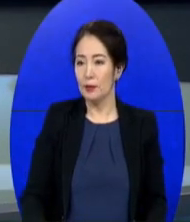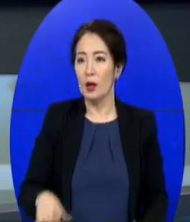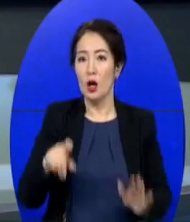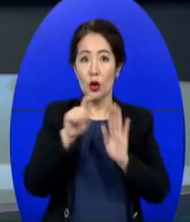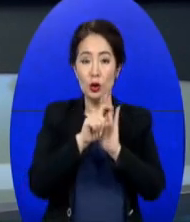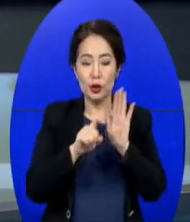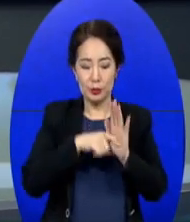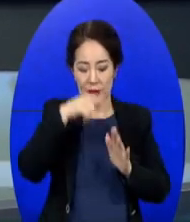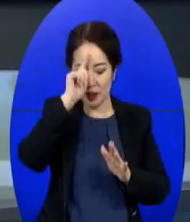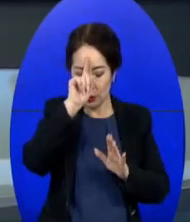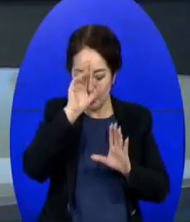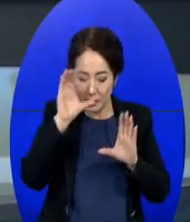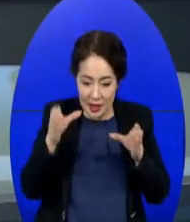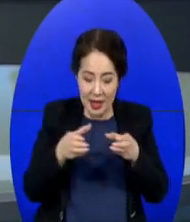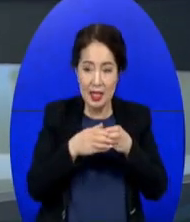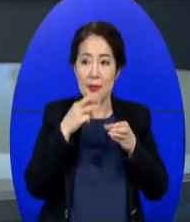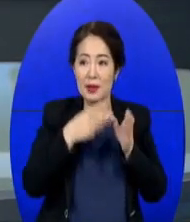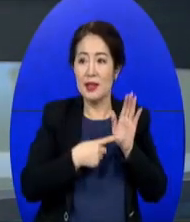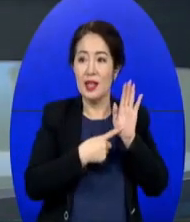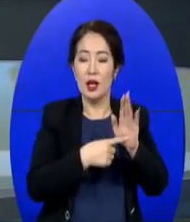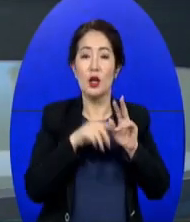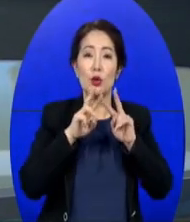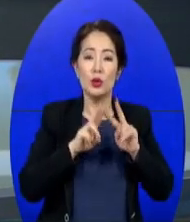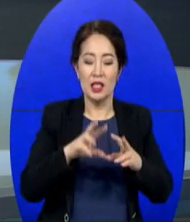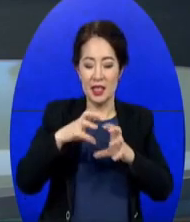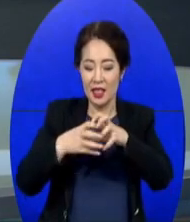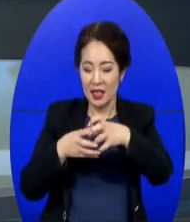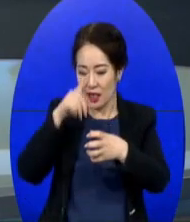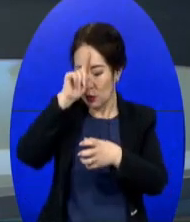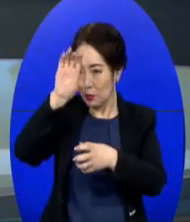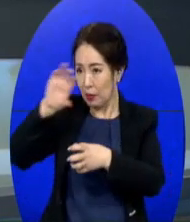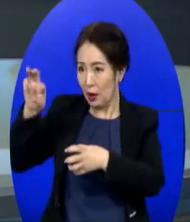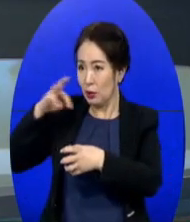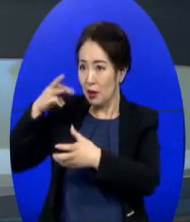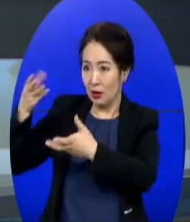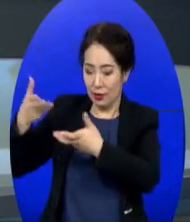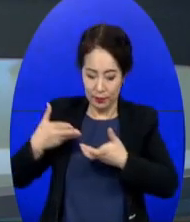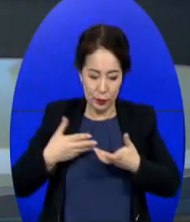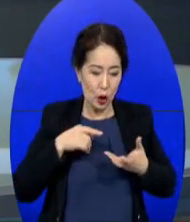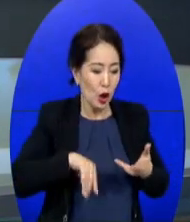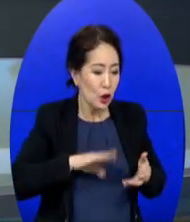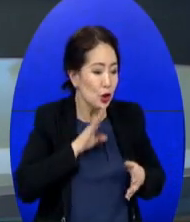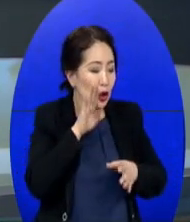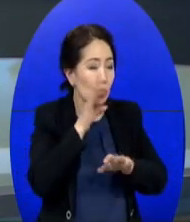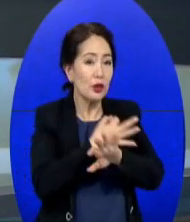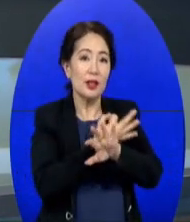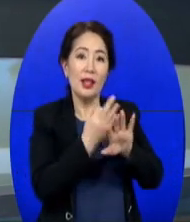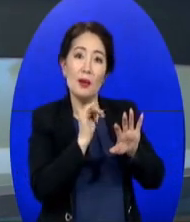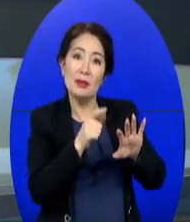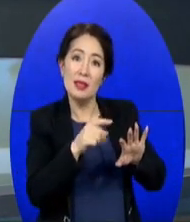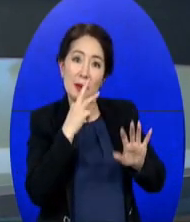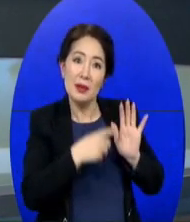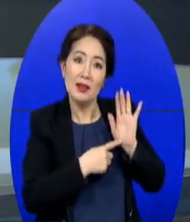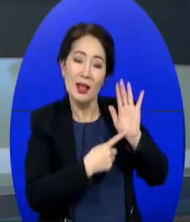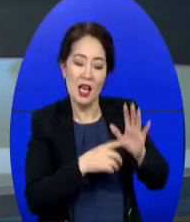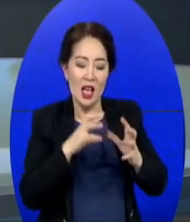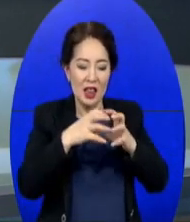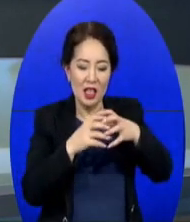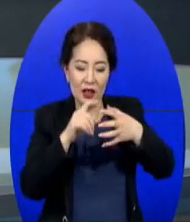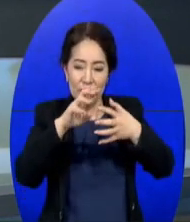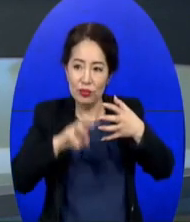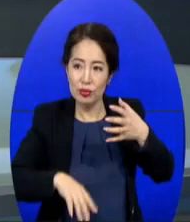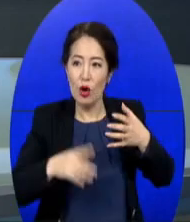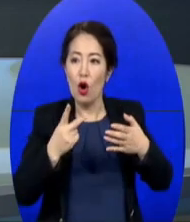Хөтөлбөр эрүүл мэндийн багц мэдээлэлээр үргэлжилж байна. Дэлхийн эрүүл мэндийн байгууллагаас мэдээлснээр өнөө өглөөний 8 цагийн байдлаар коронавирусын халдвар дэлхийн 25 улсад